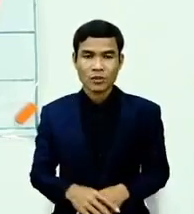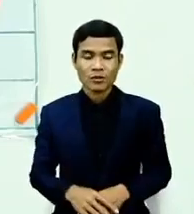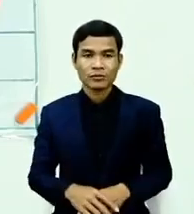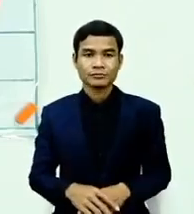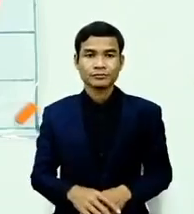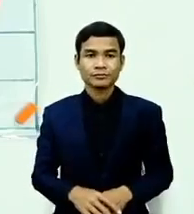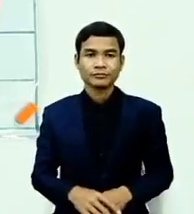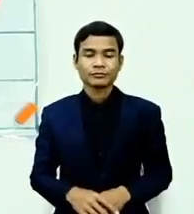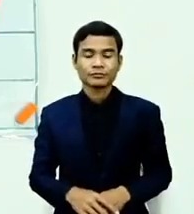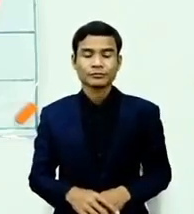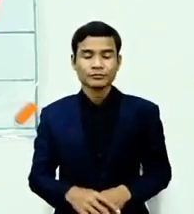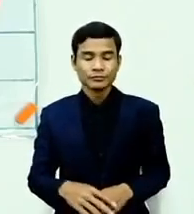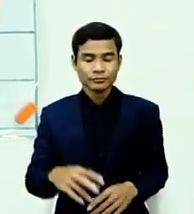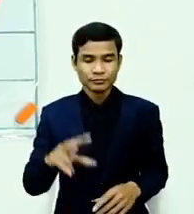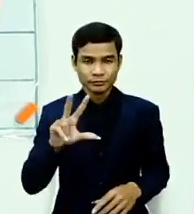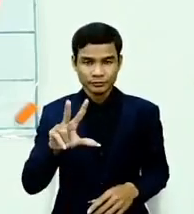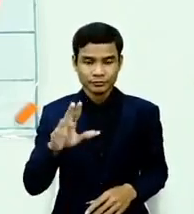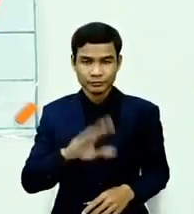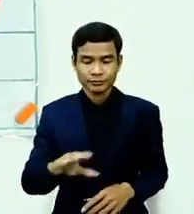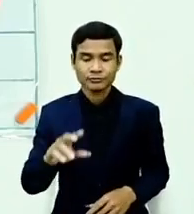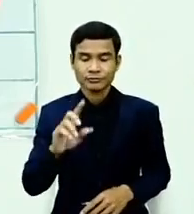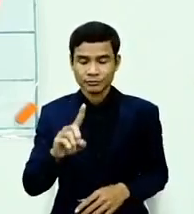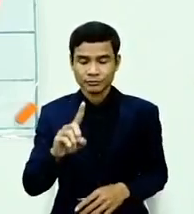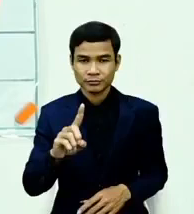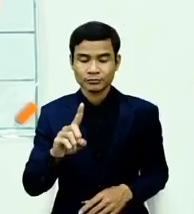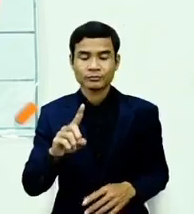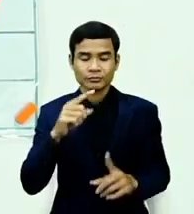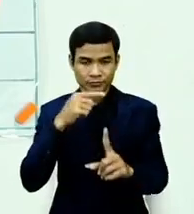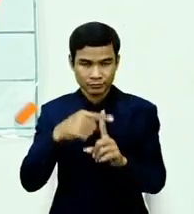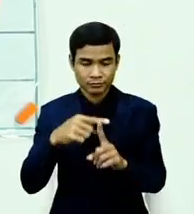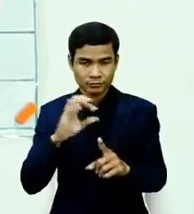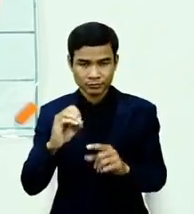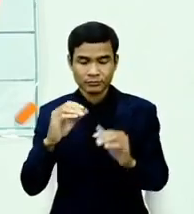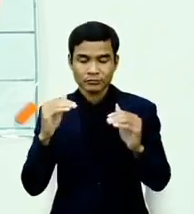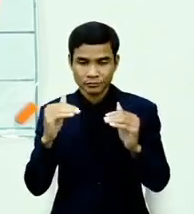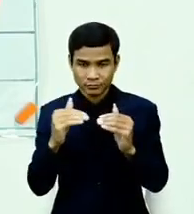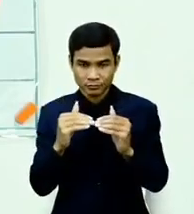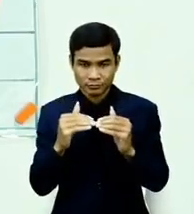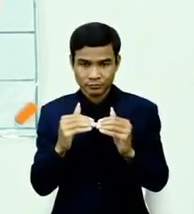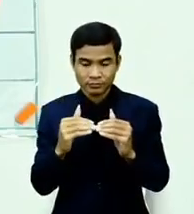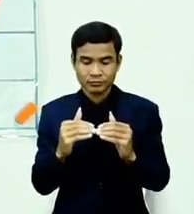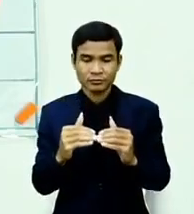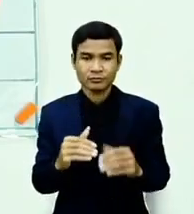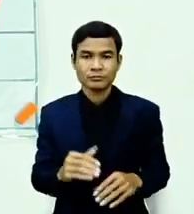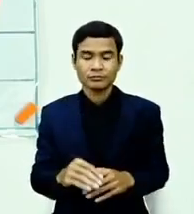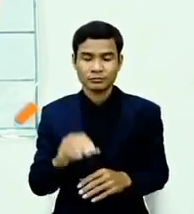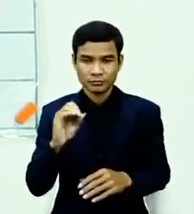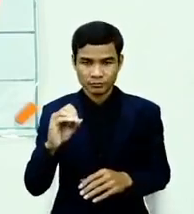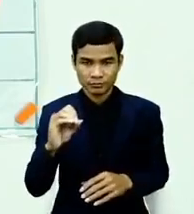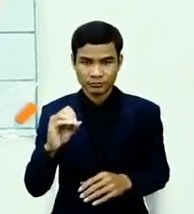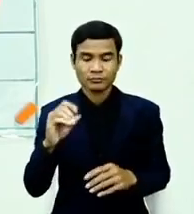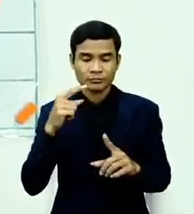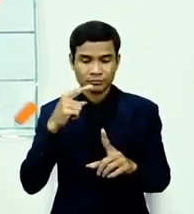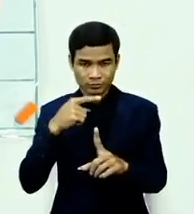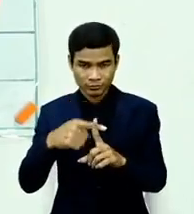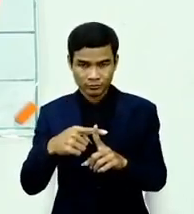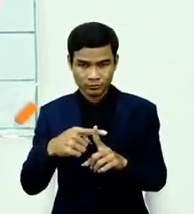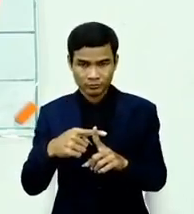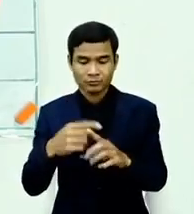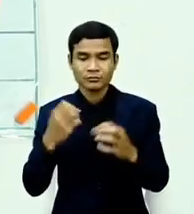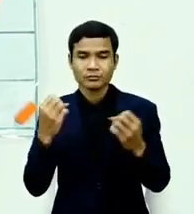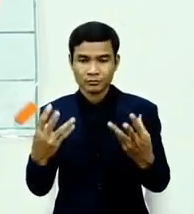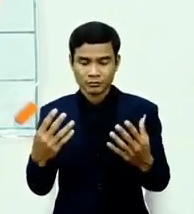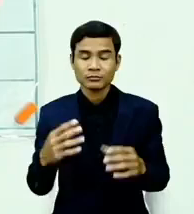ខ្ទង់ខ1បូក0ស្មើ0បូកបូកប៉ុ